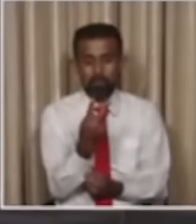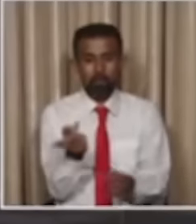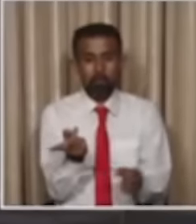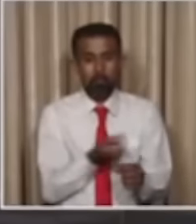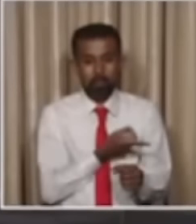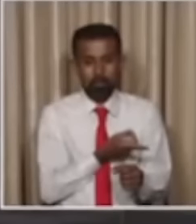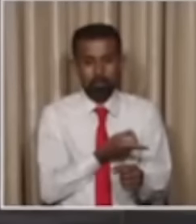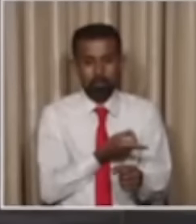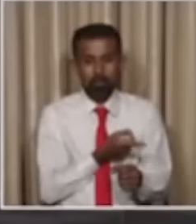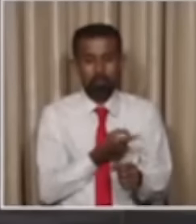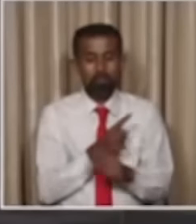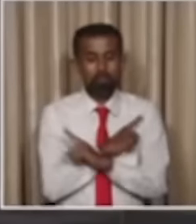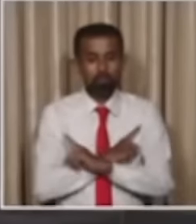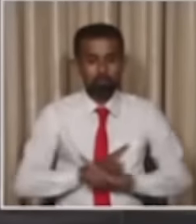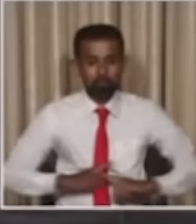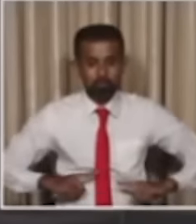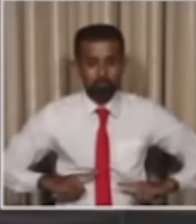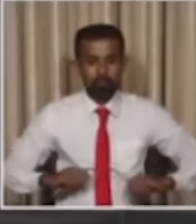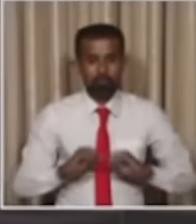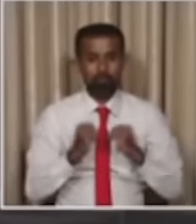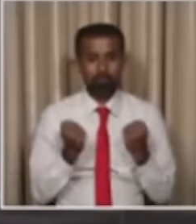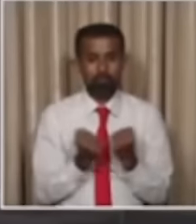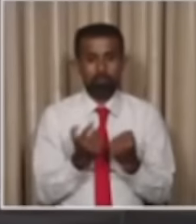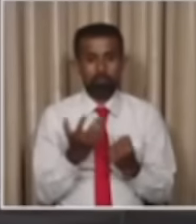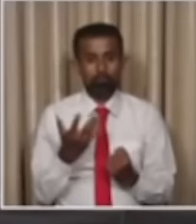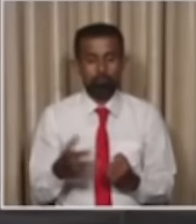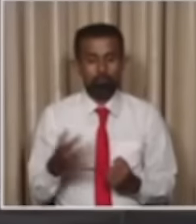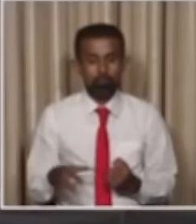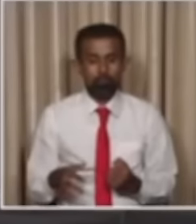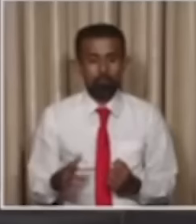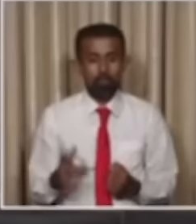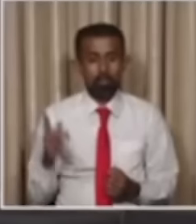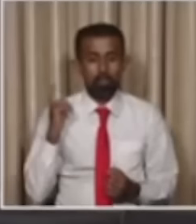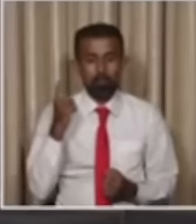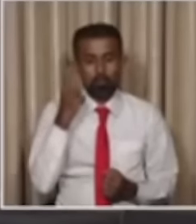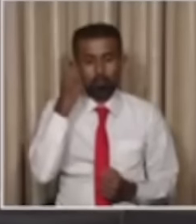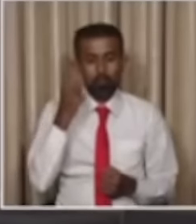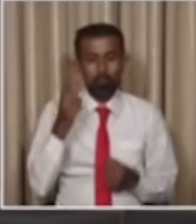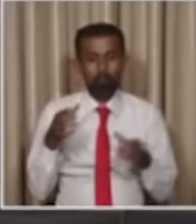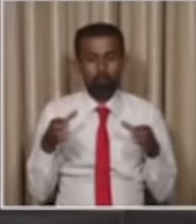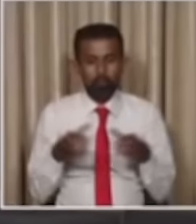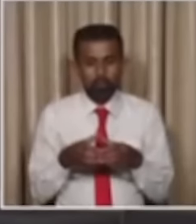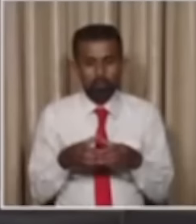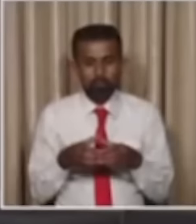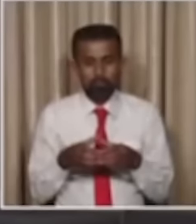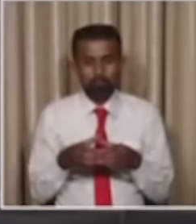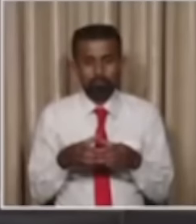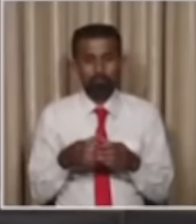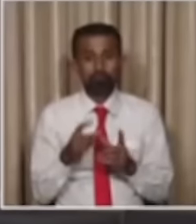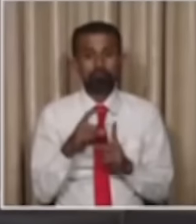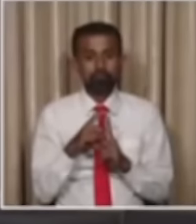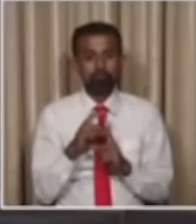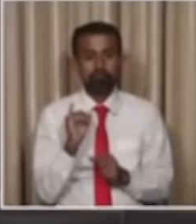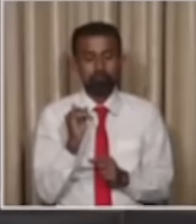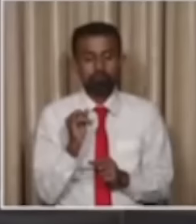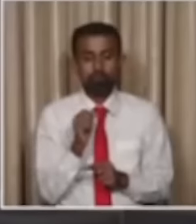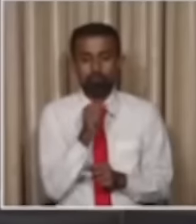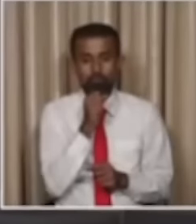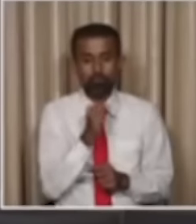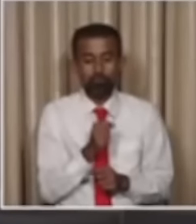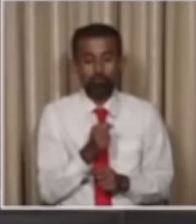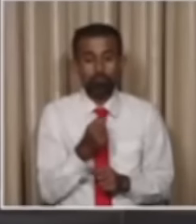ඝාතනය LTT සංවිධානය විසින් සිදු කරන ලද්දක් බවට යුද හමුදා බුද්ධි අධ්‍යක්ෂක විසින් විශ්‍රාමික